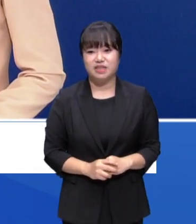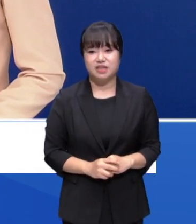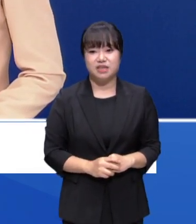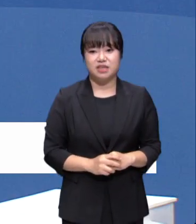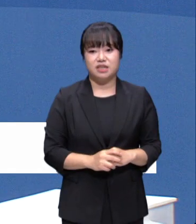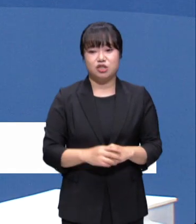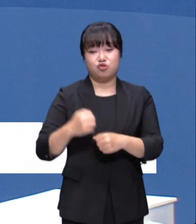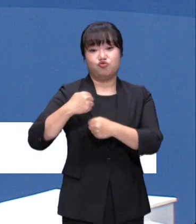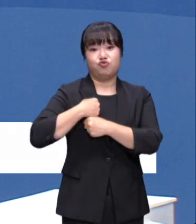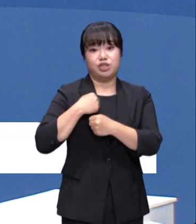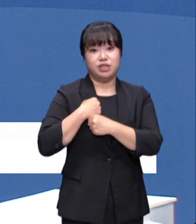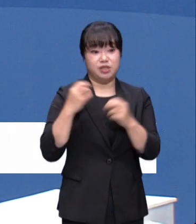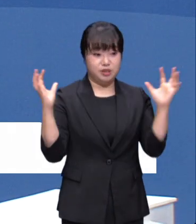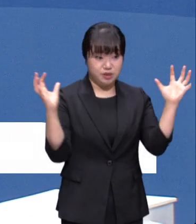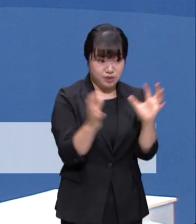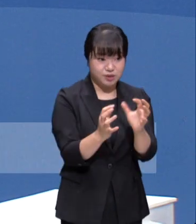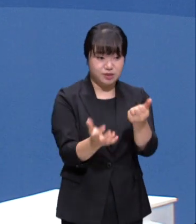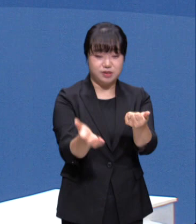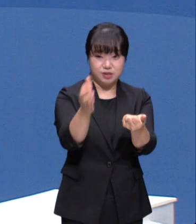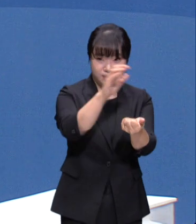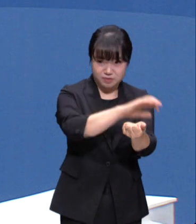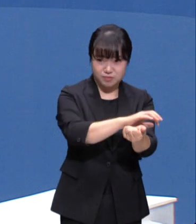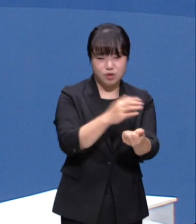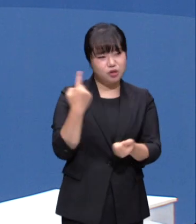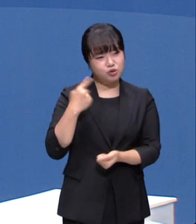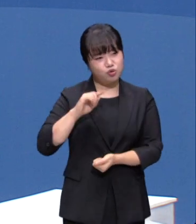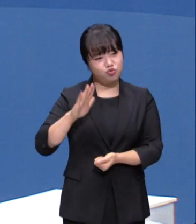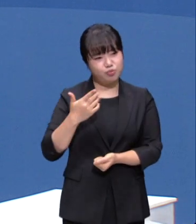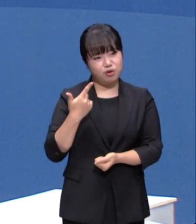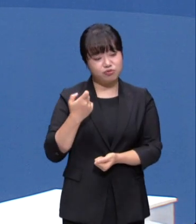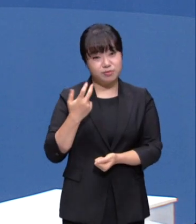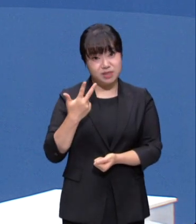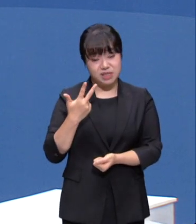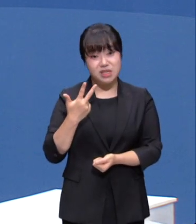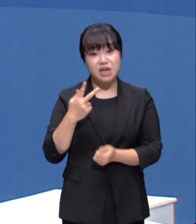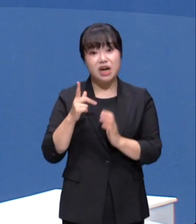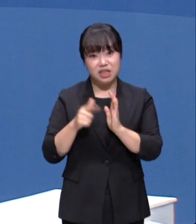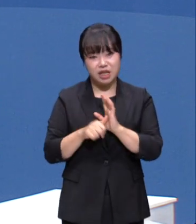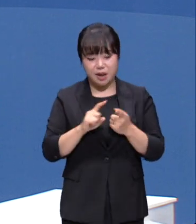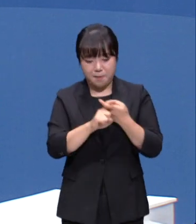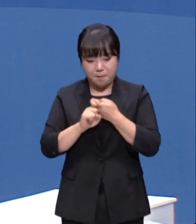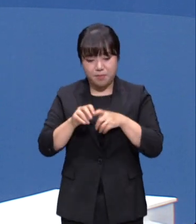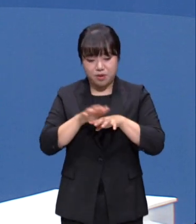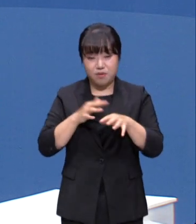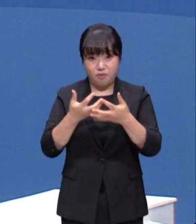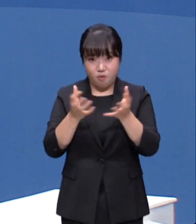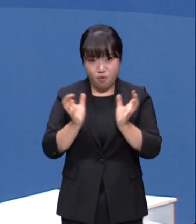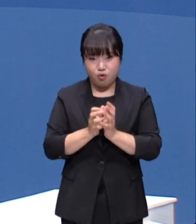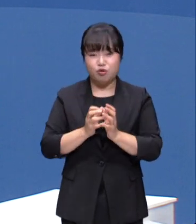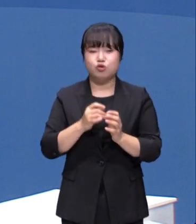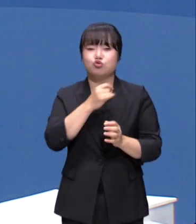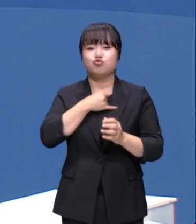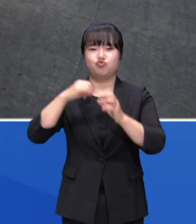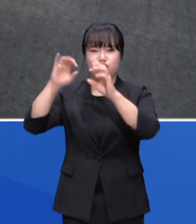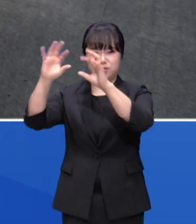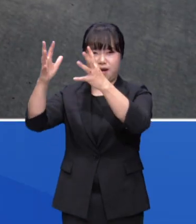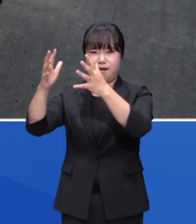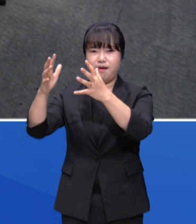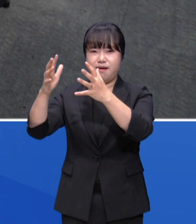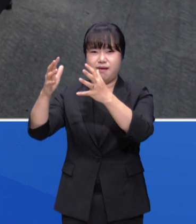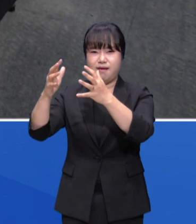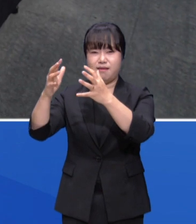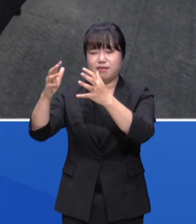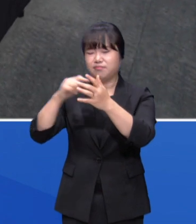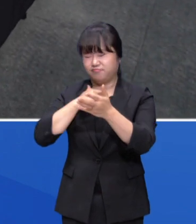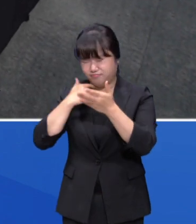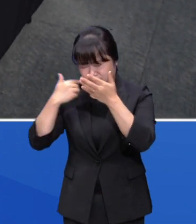합동묘소는 광복군 동지회가 1967년에 네. 그 중국에서 이제 순국하신 동료